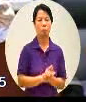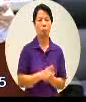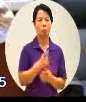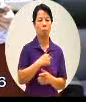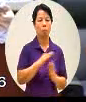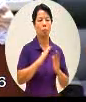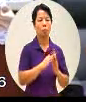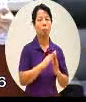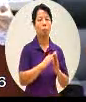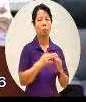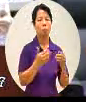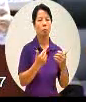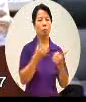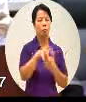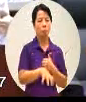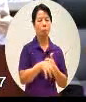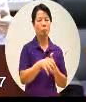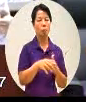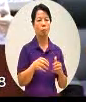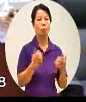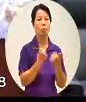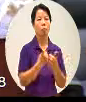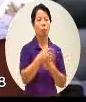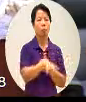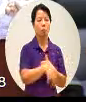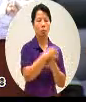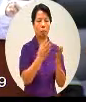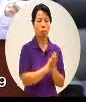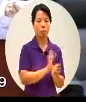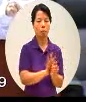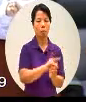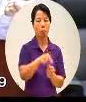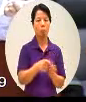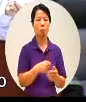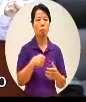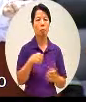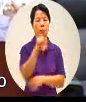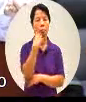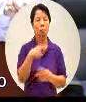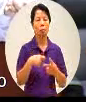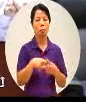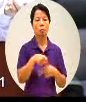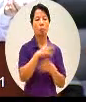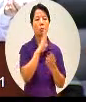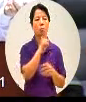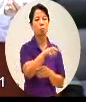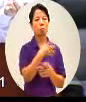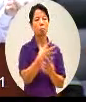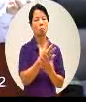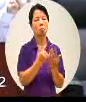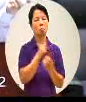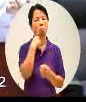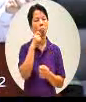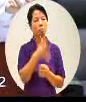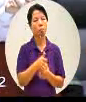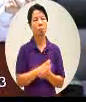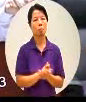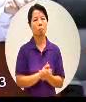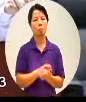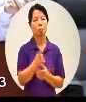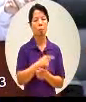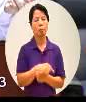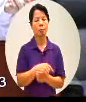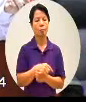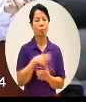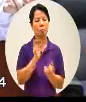市政府做义工，哎，这也可以换时数。可是你说做义工是学生心甘情愿吗？我听了几个笑话，你敢